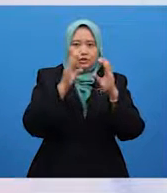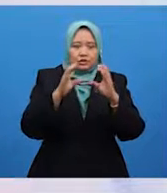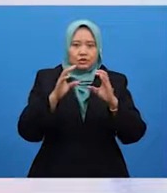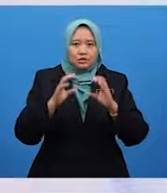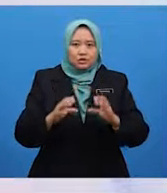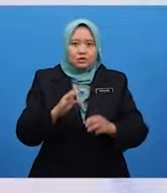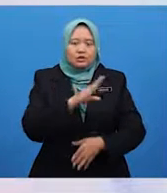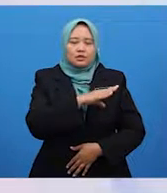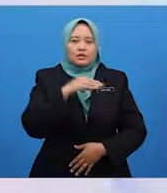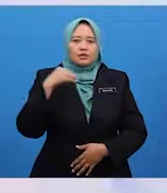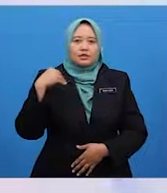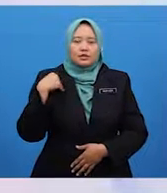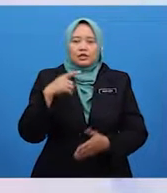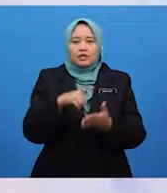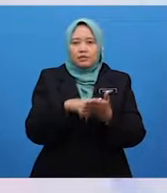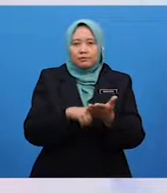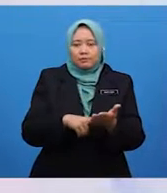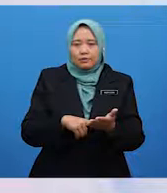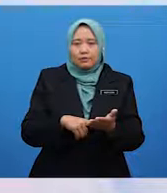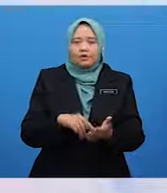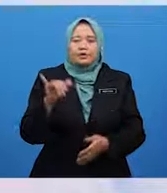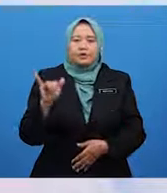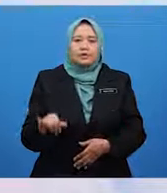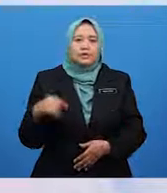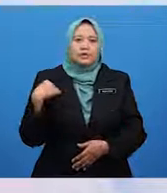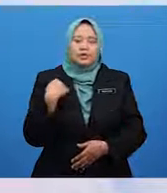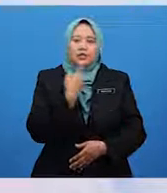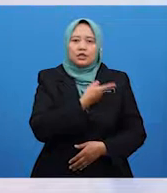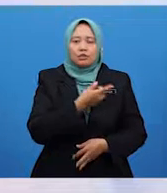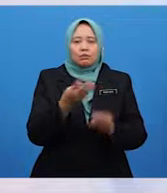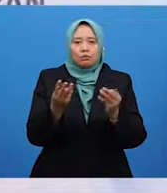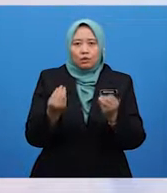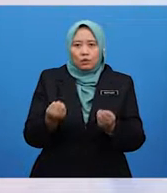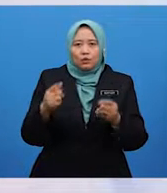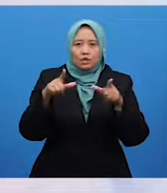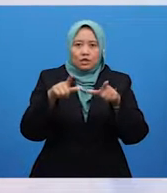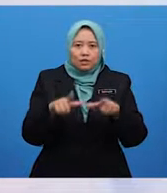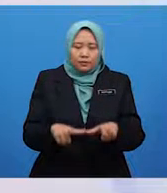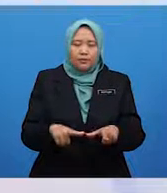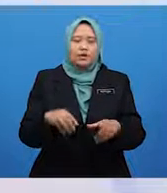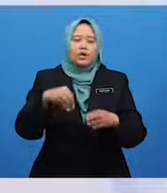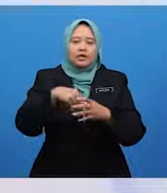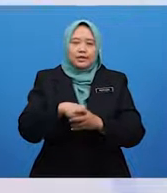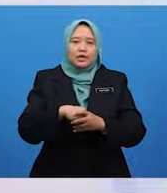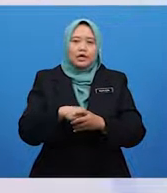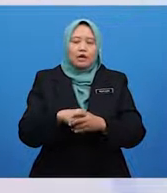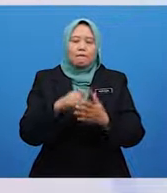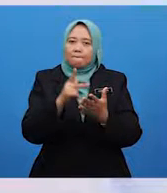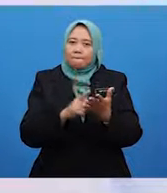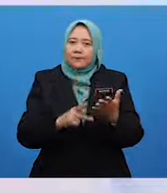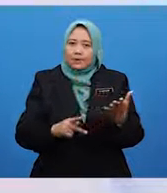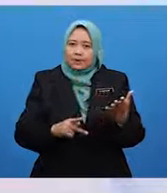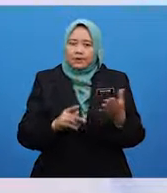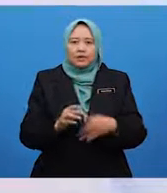kaedah apa yang hendak kita aplikasikan pada karya. Betul. Teknik ini juga bergantung pada tajuk yang dipilih oleh pelajar. Di